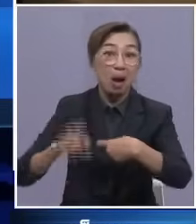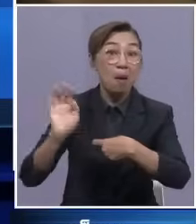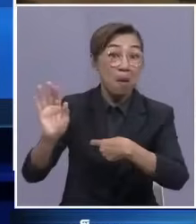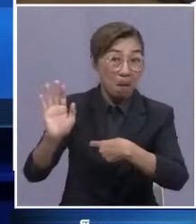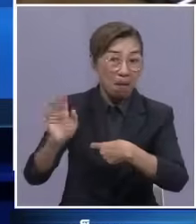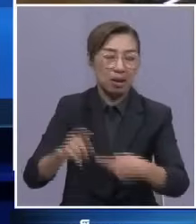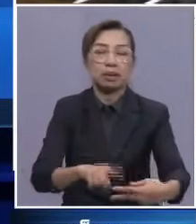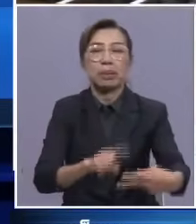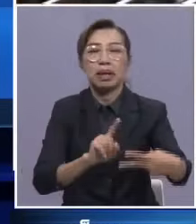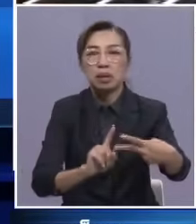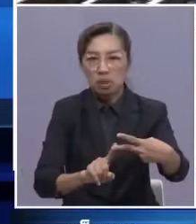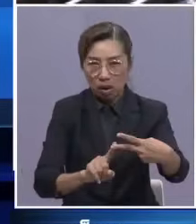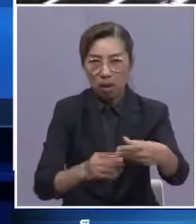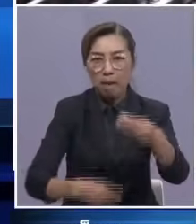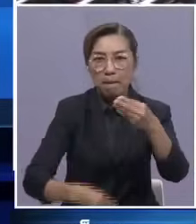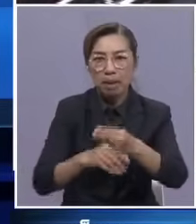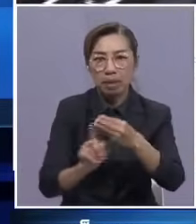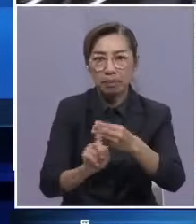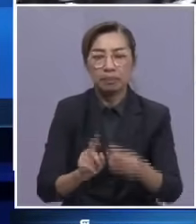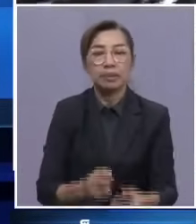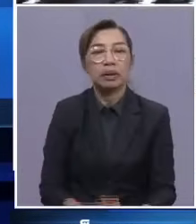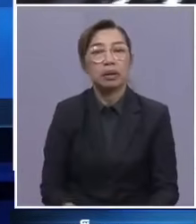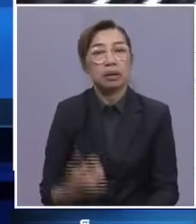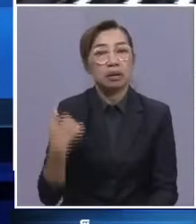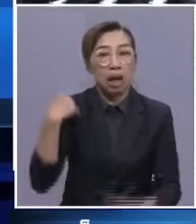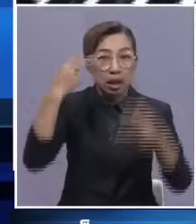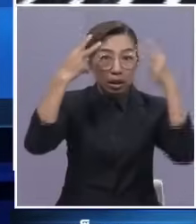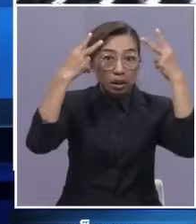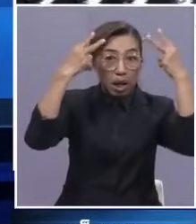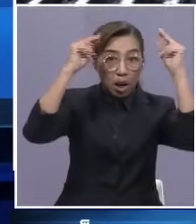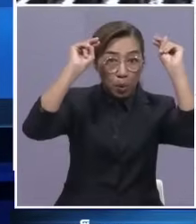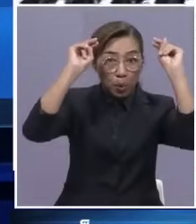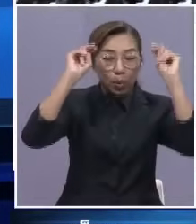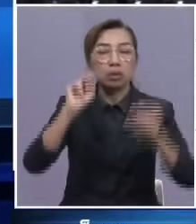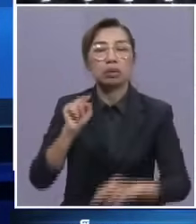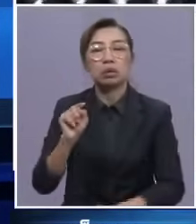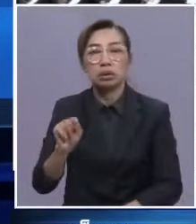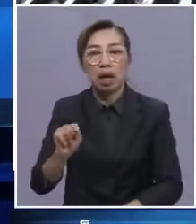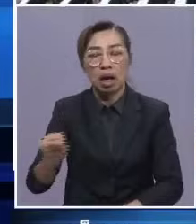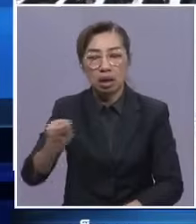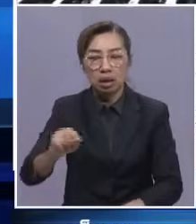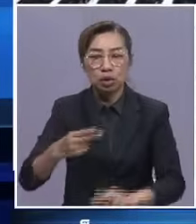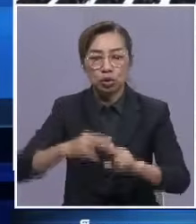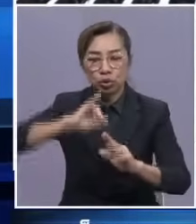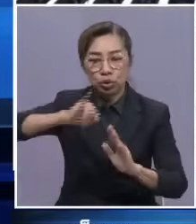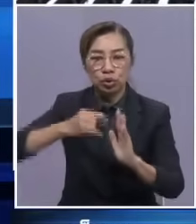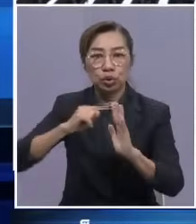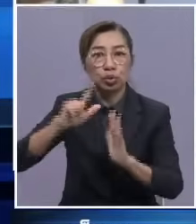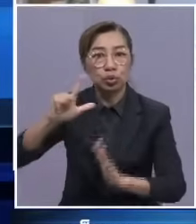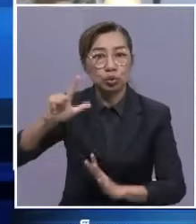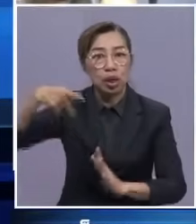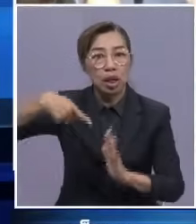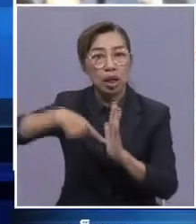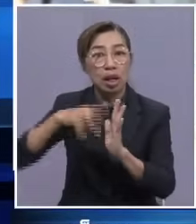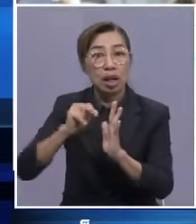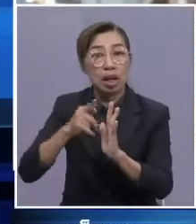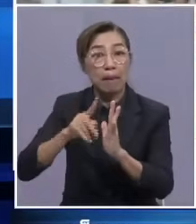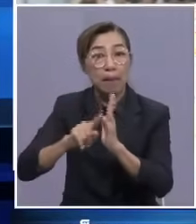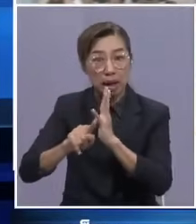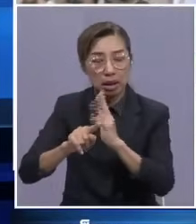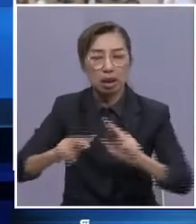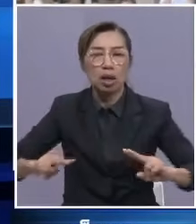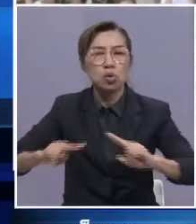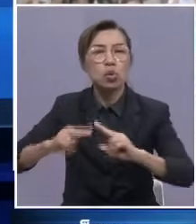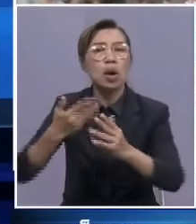มาดูเผือกร้อนอีกหนึ่งชิ้นอันนี้ในมือทั้งนายกรัฐมนตรีในมือคุณจุลพันธ์แล้วในมือของพรรคเพื่อไทยทั้